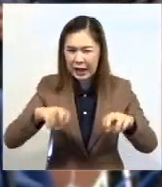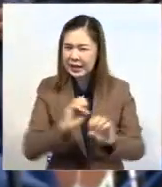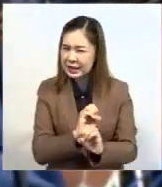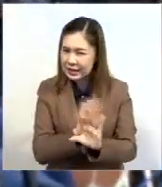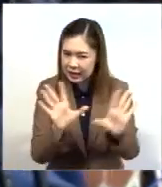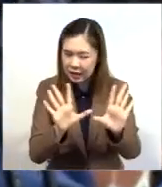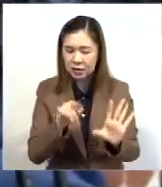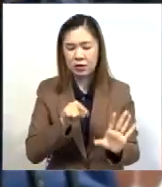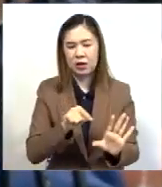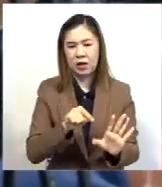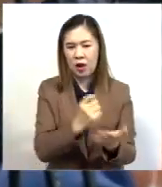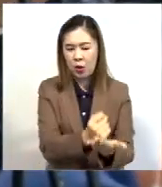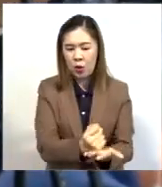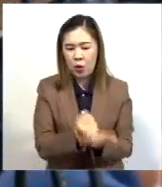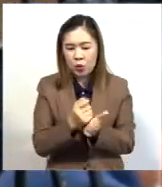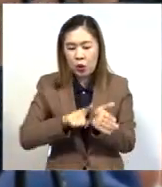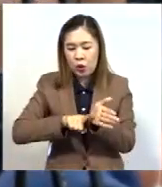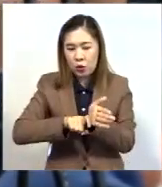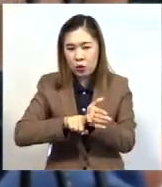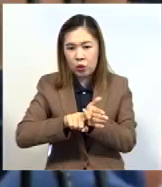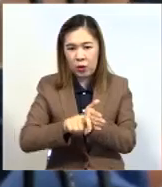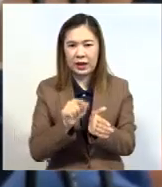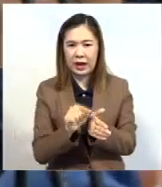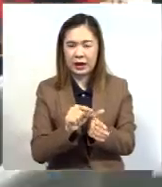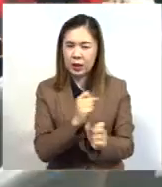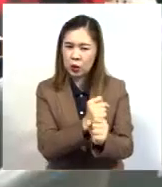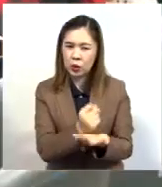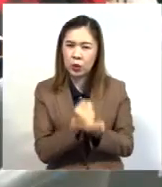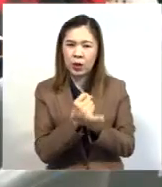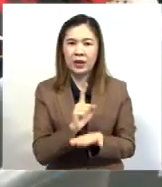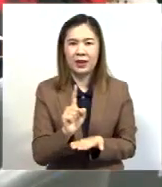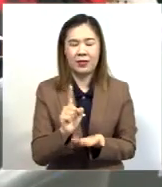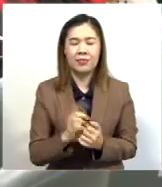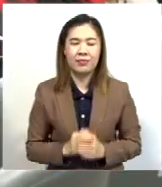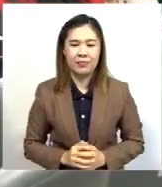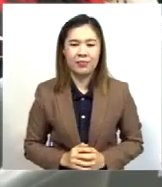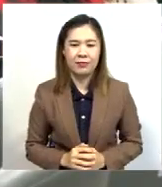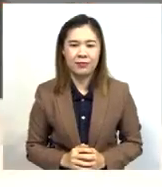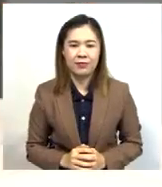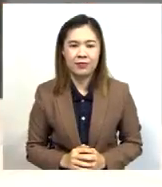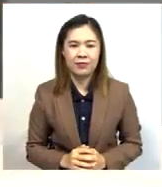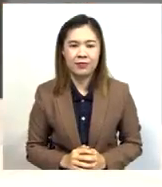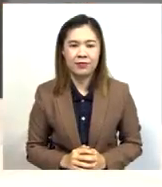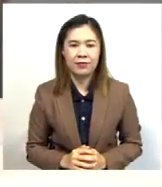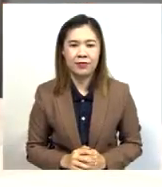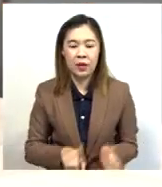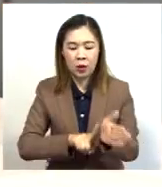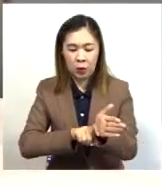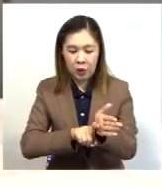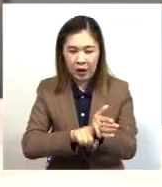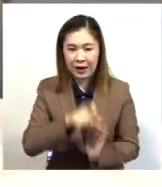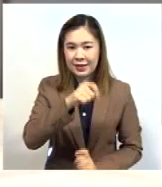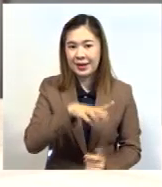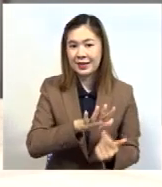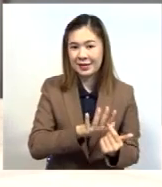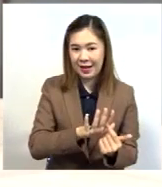ว่าจะสามารถรักษาไวรัสโคโรนาได้หรือไม่เอาไปติดตามประเด็นนี้กันค่ะ ไวรัสซากับ